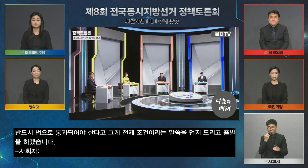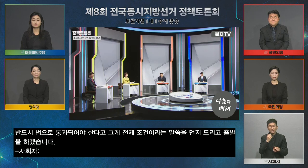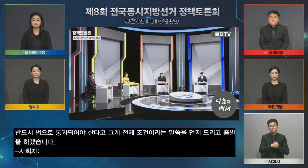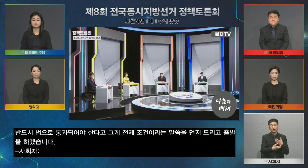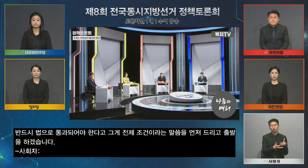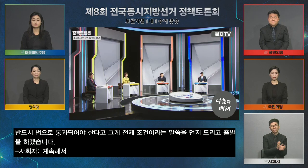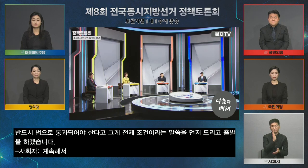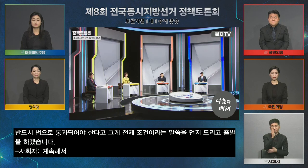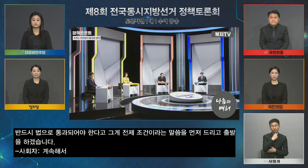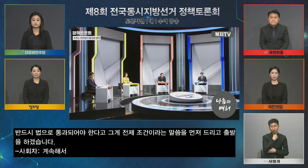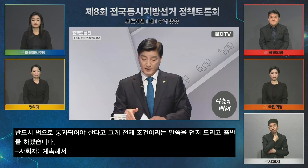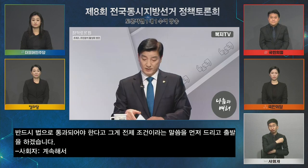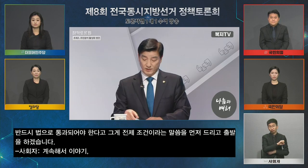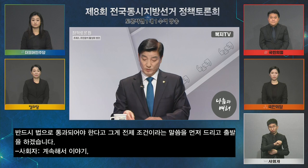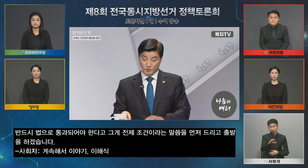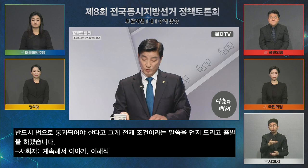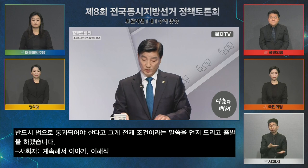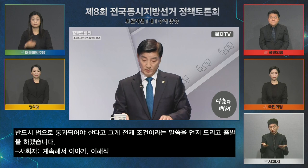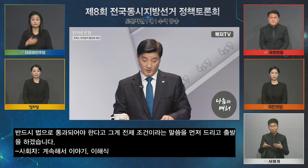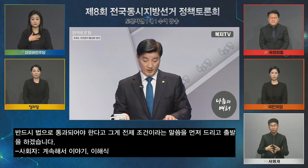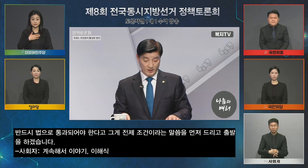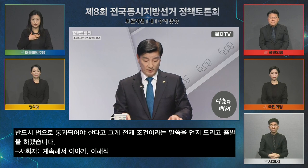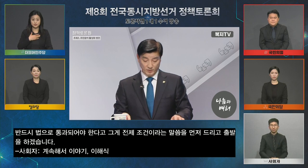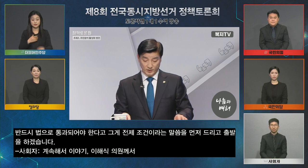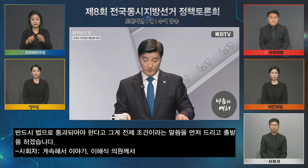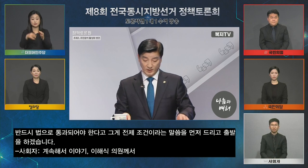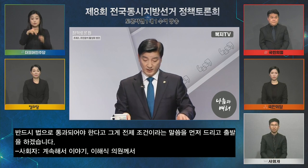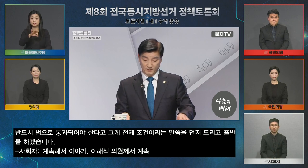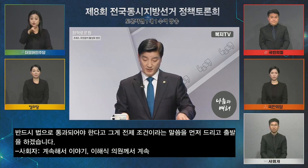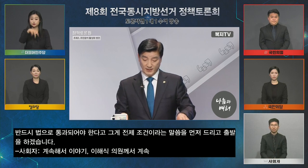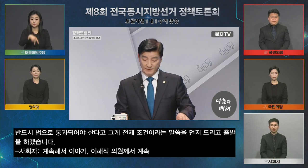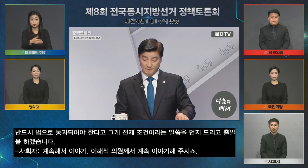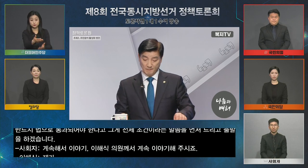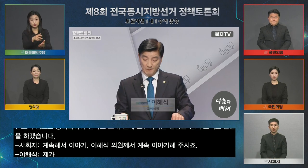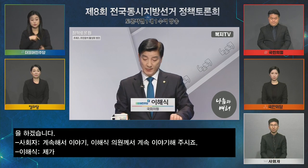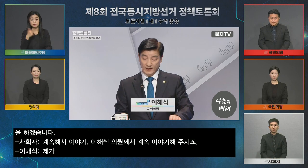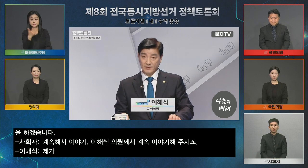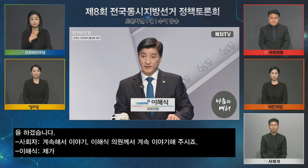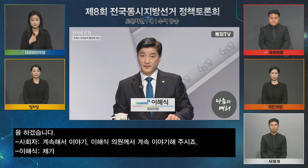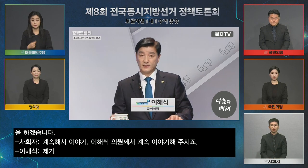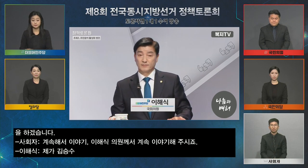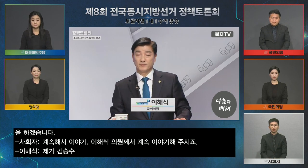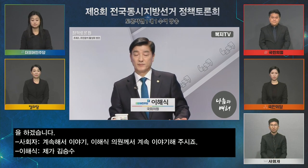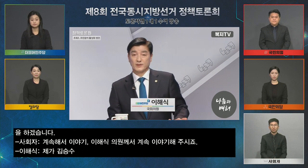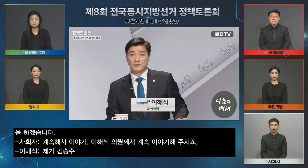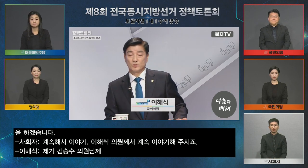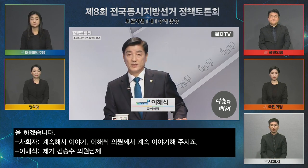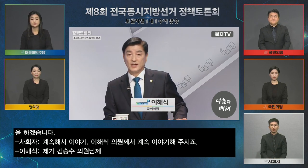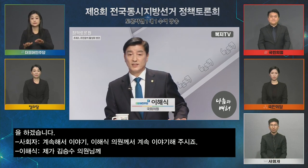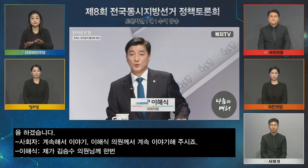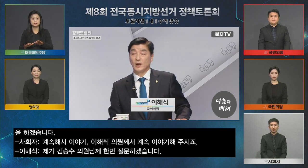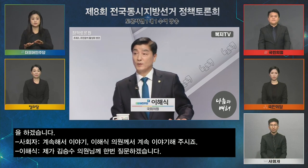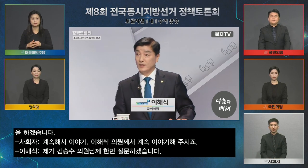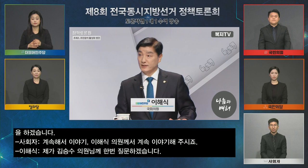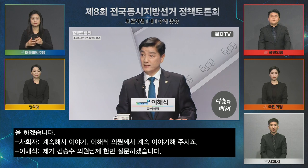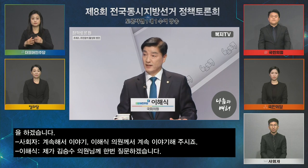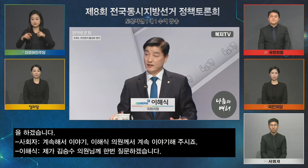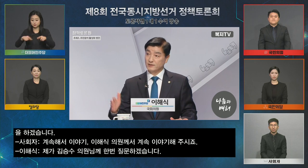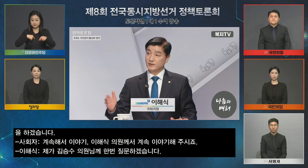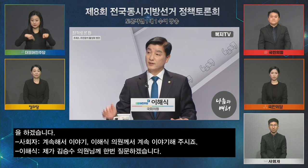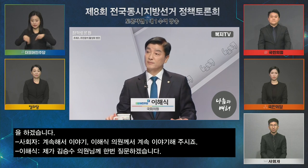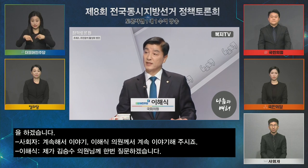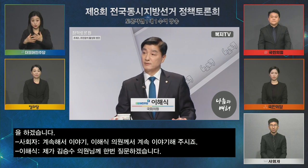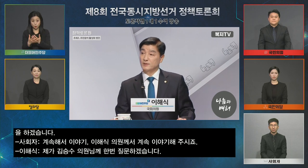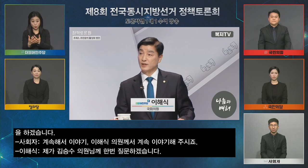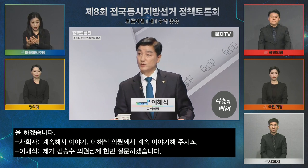이야기해 주시죠. 네, 김승수 의원님께 한번 질문하겠습니다. 지금 주민자치회 관련해서